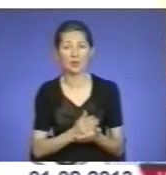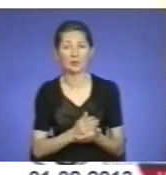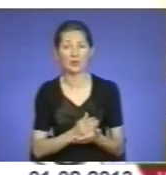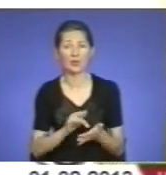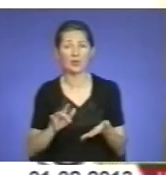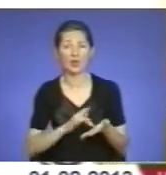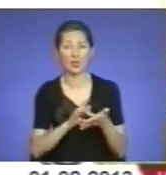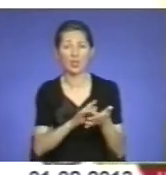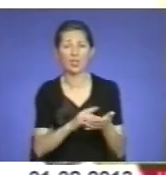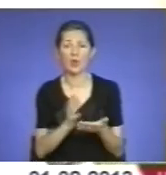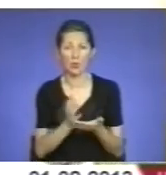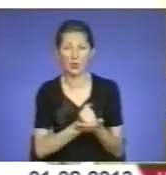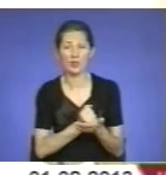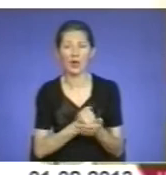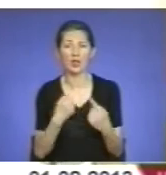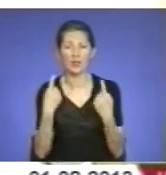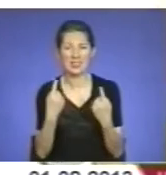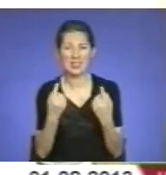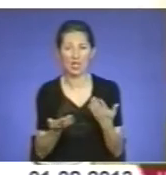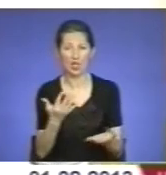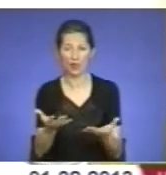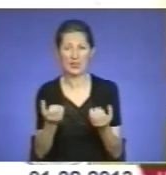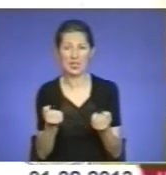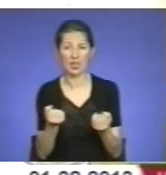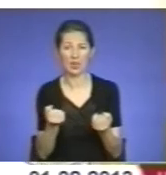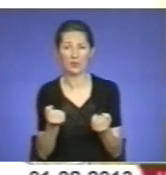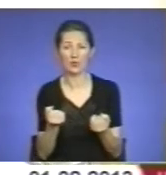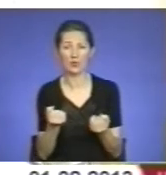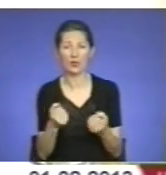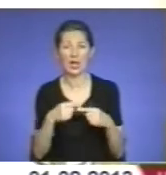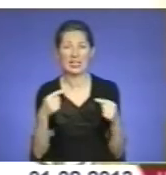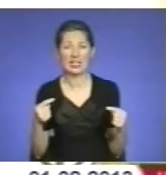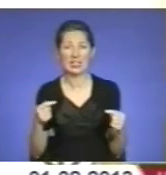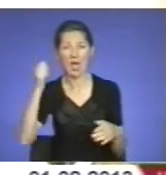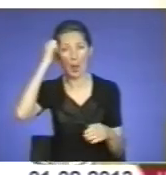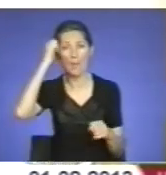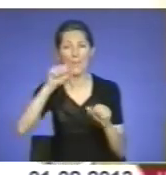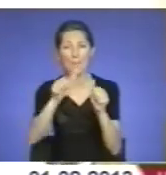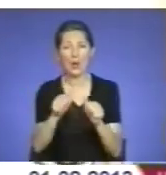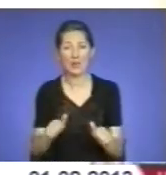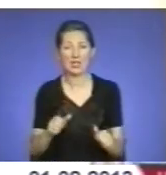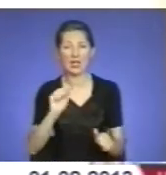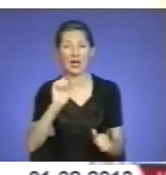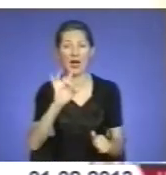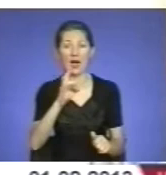туристичний потенціал величезний, якщо взяти різних пам'яток архітектури,